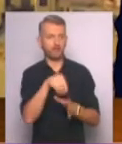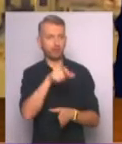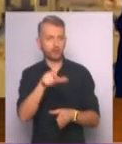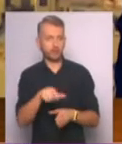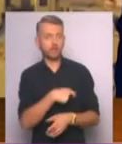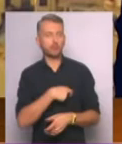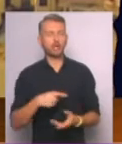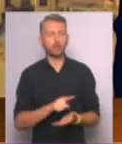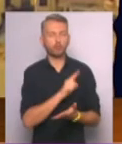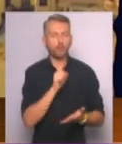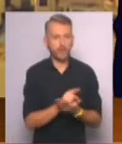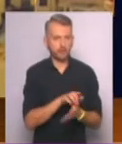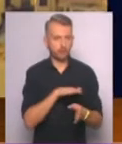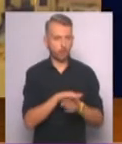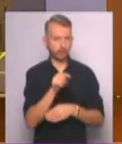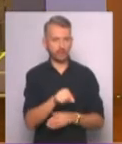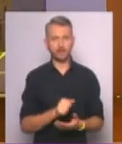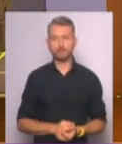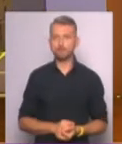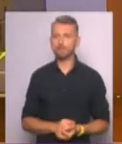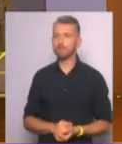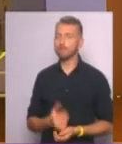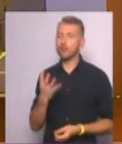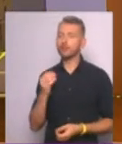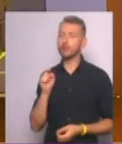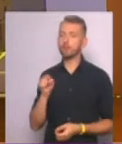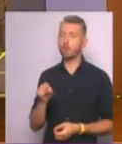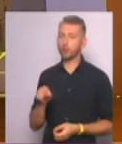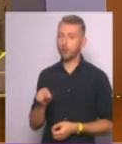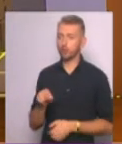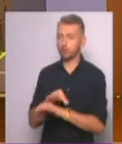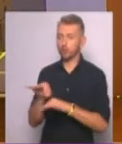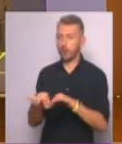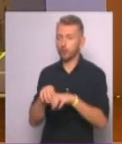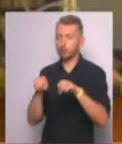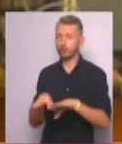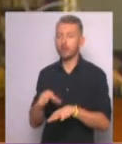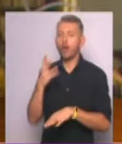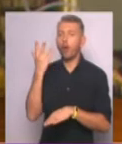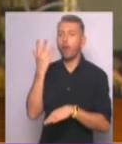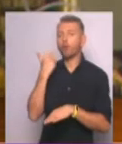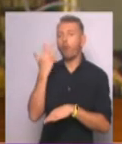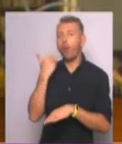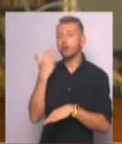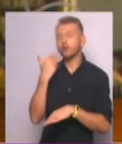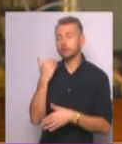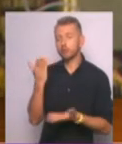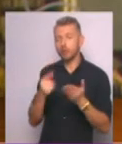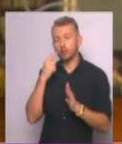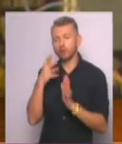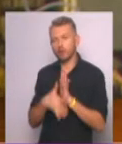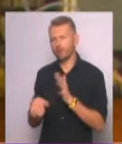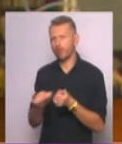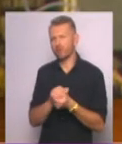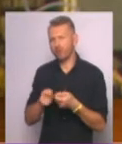Депутат зобов'язаний виконувати їх. І от і ще по цьому також проєкт рішення. А коли, скоріш за все, от якщо розуміючи всю